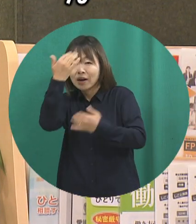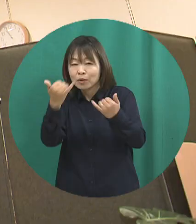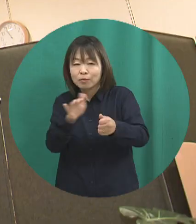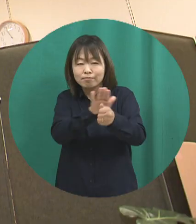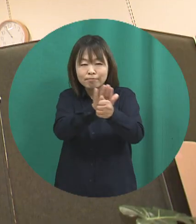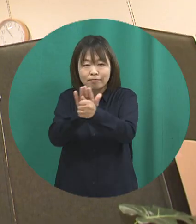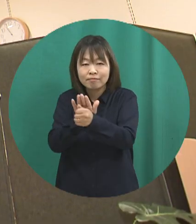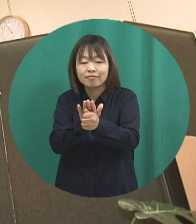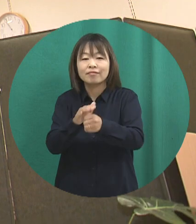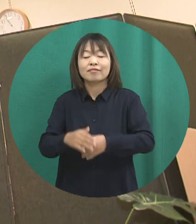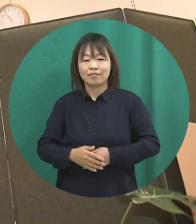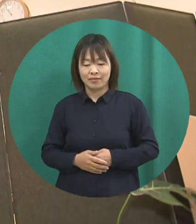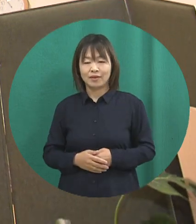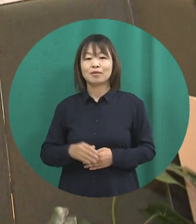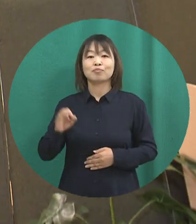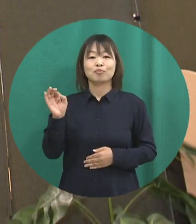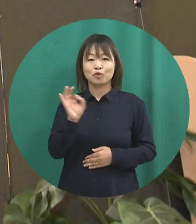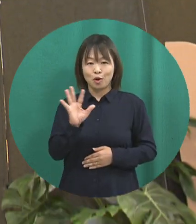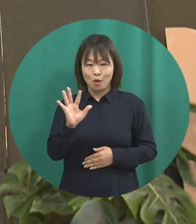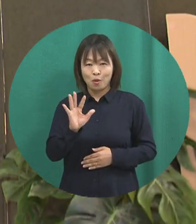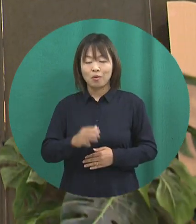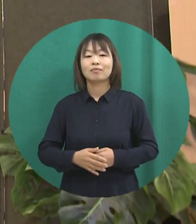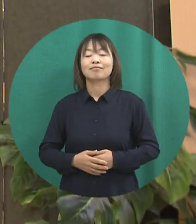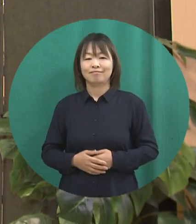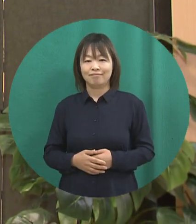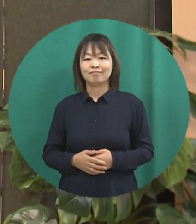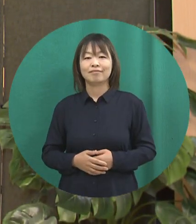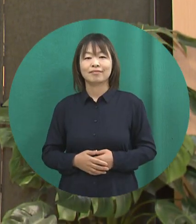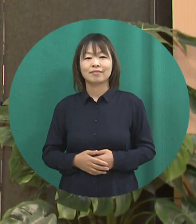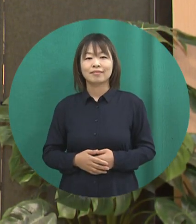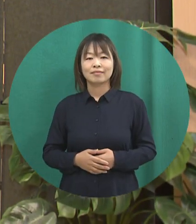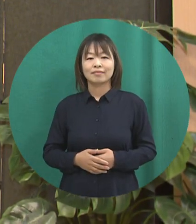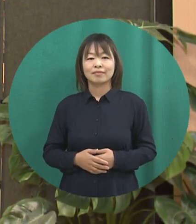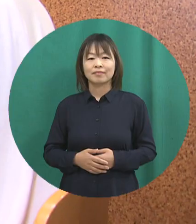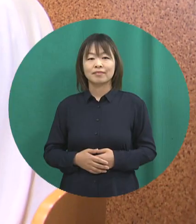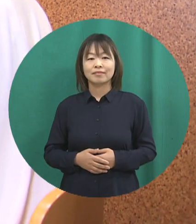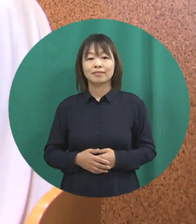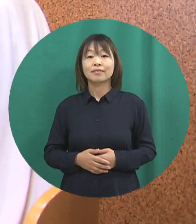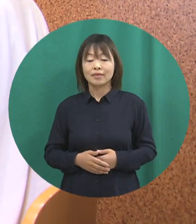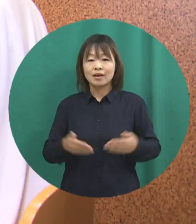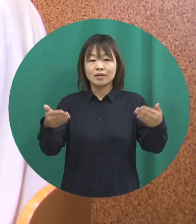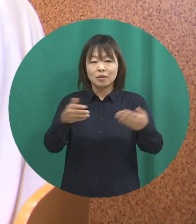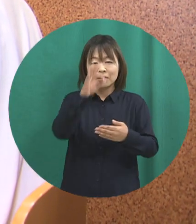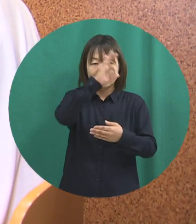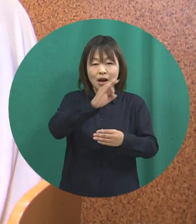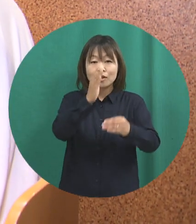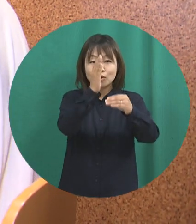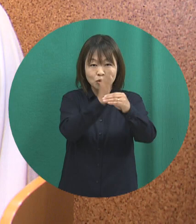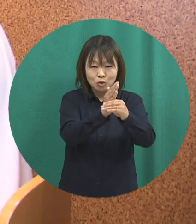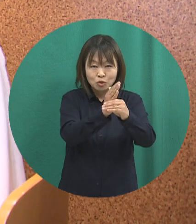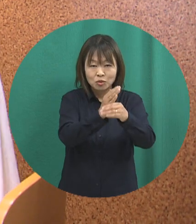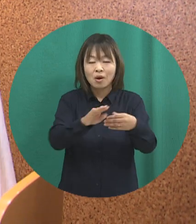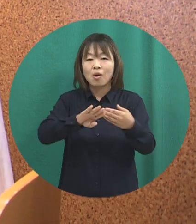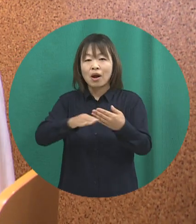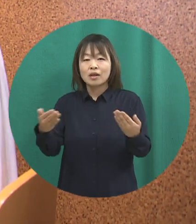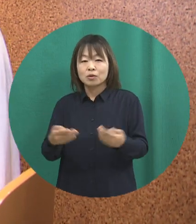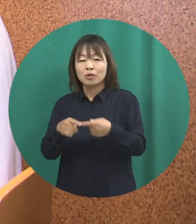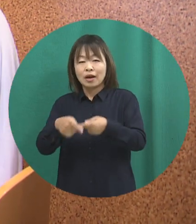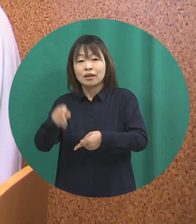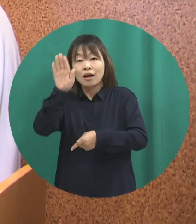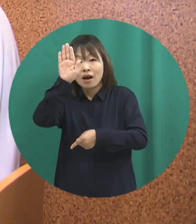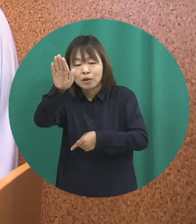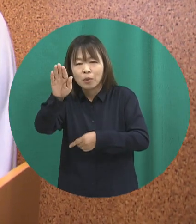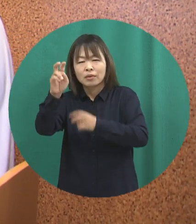ています。無料で働くことをトータルにサポートしています。就職活動中はもちろん、働き始めて